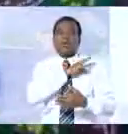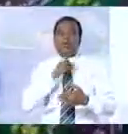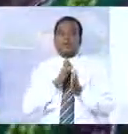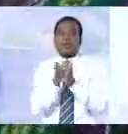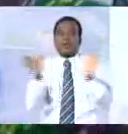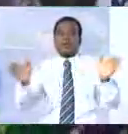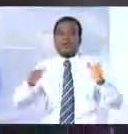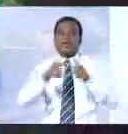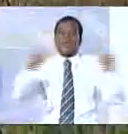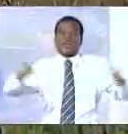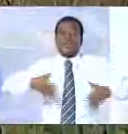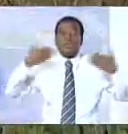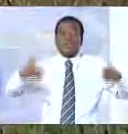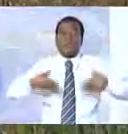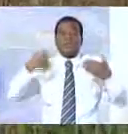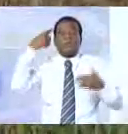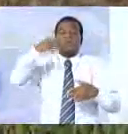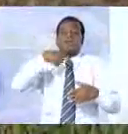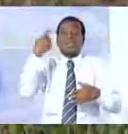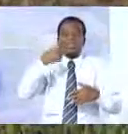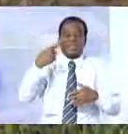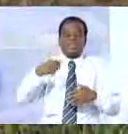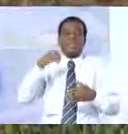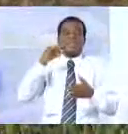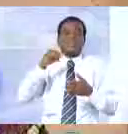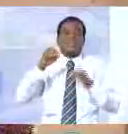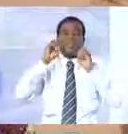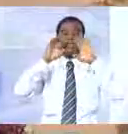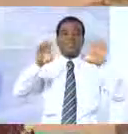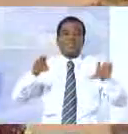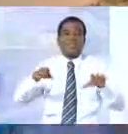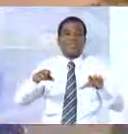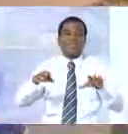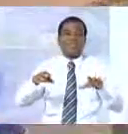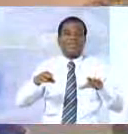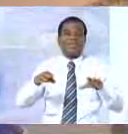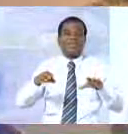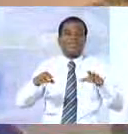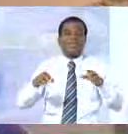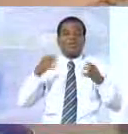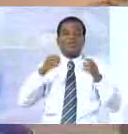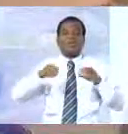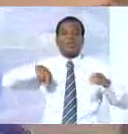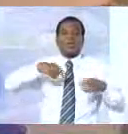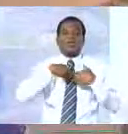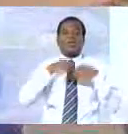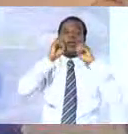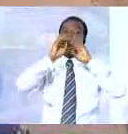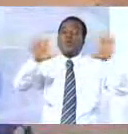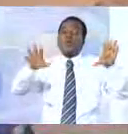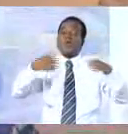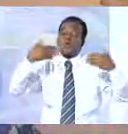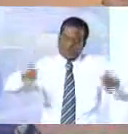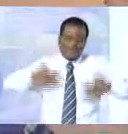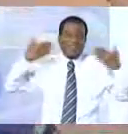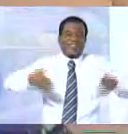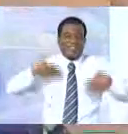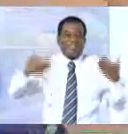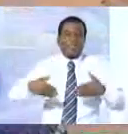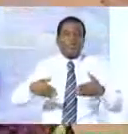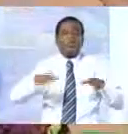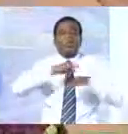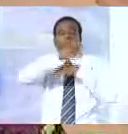populations pour qui l'électrification est signe de développement. On a mis courage aujourd'hui, on est content, on a lu sa vie bien, on est content,